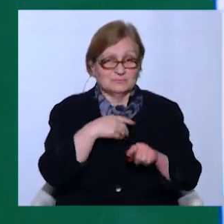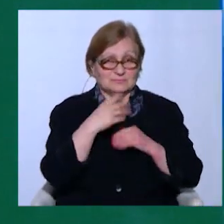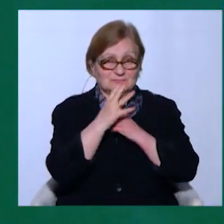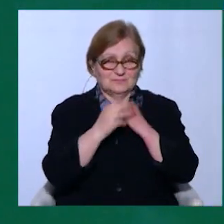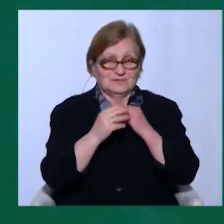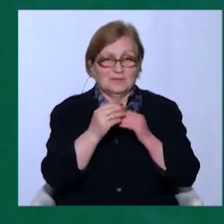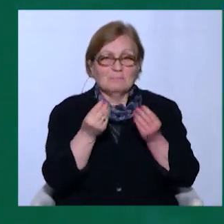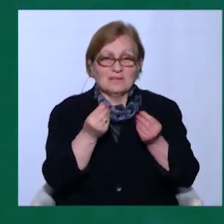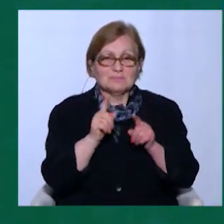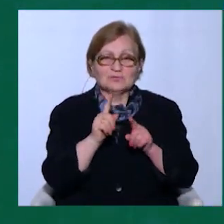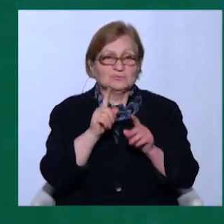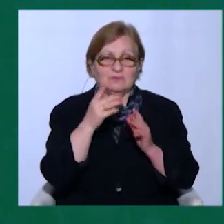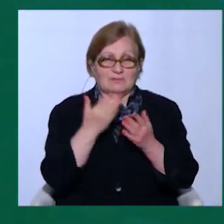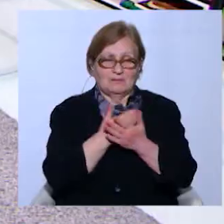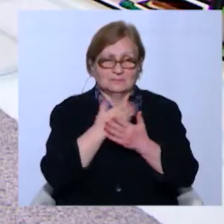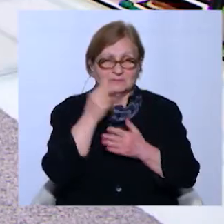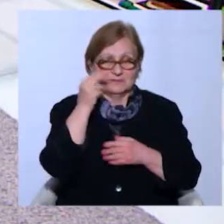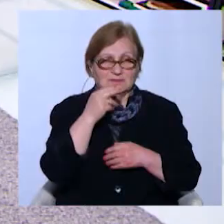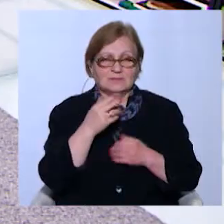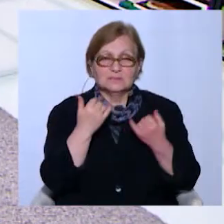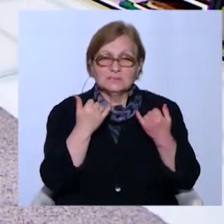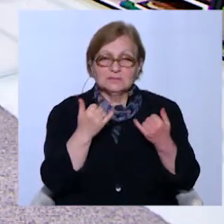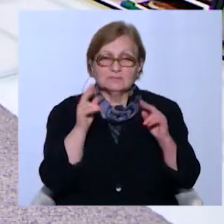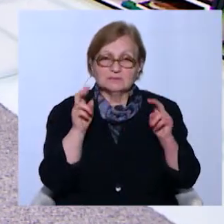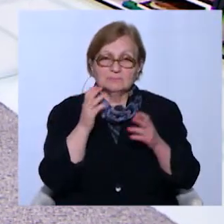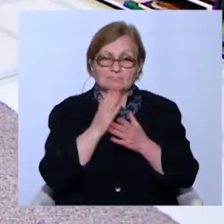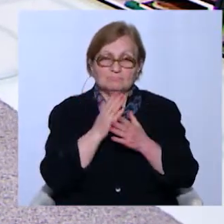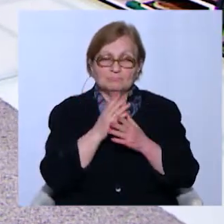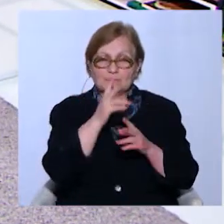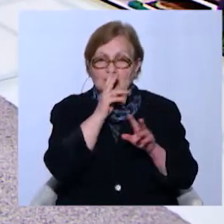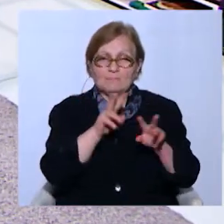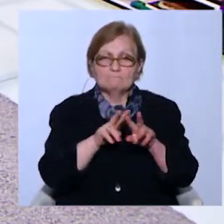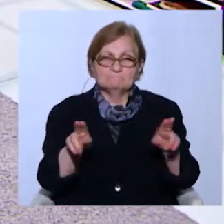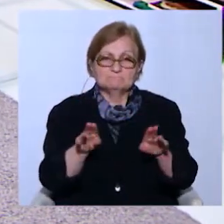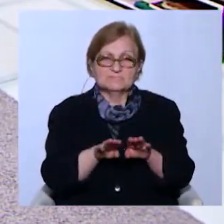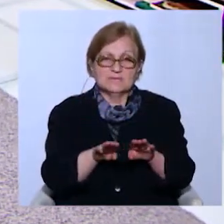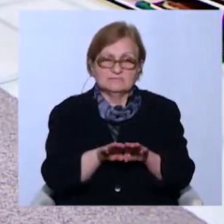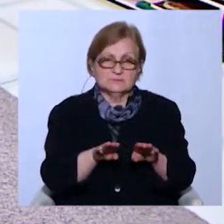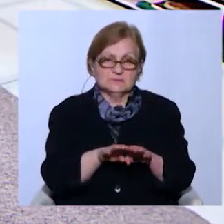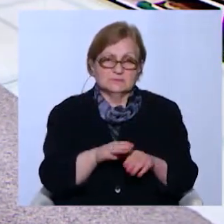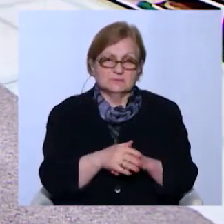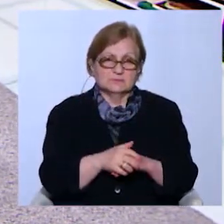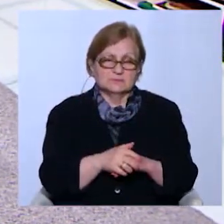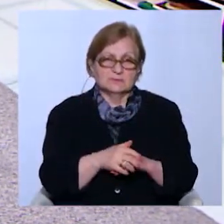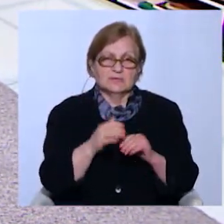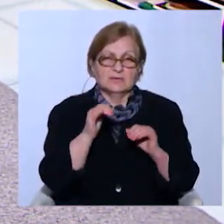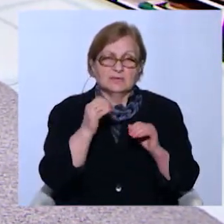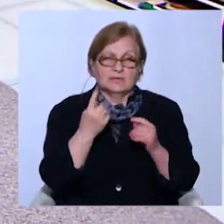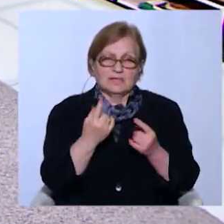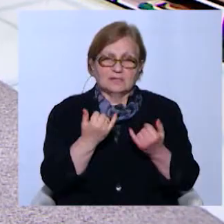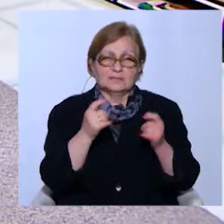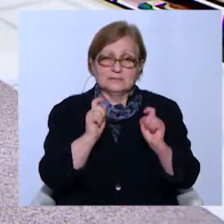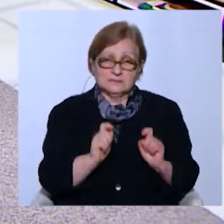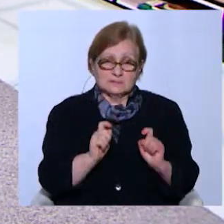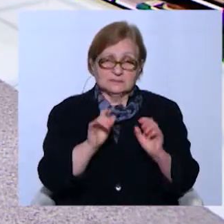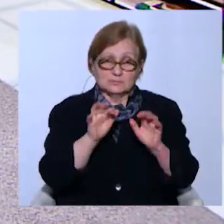ახალს მათემატიკაზე. დღევანდელი გაკვეთილის თემა არის მსგავსება. ვაგრძელებთ მსგავსებას. მოკალათ თით კარგად